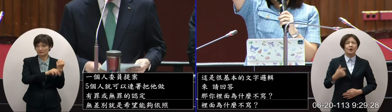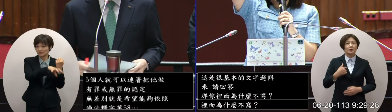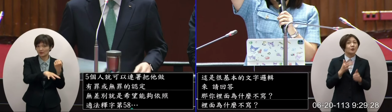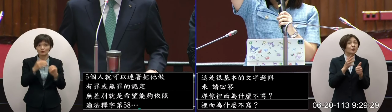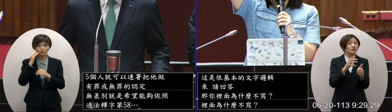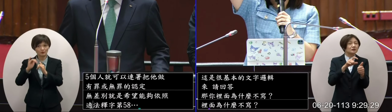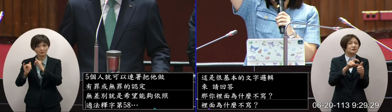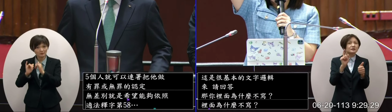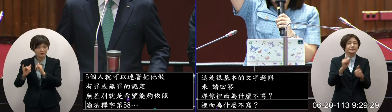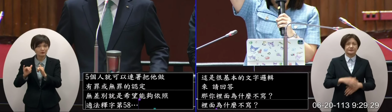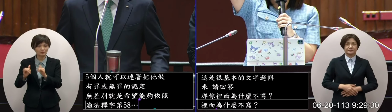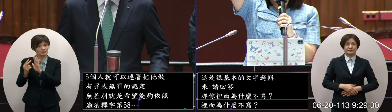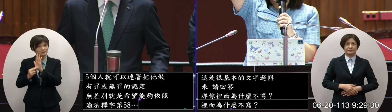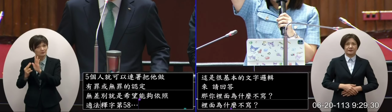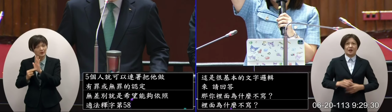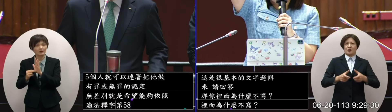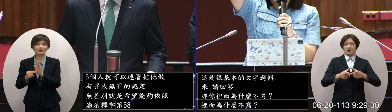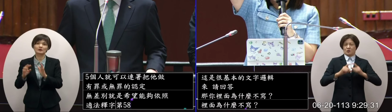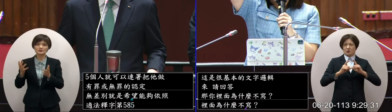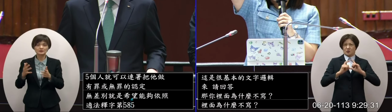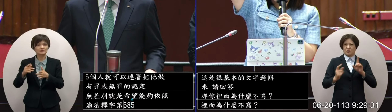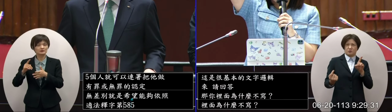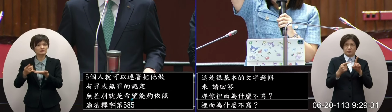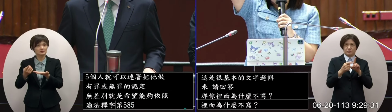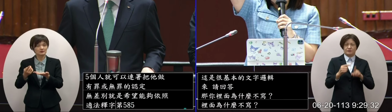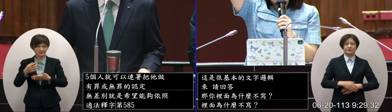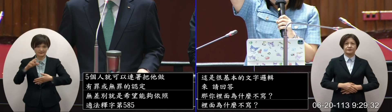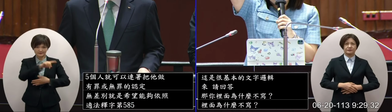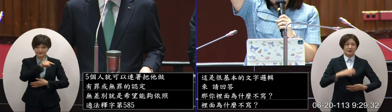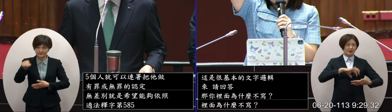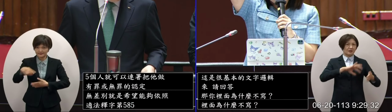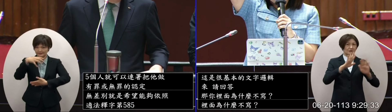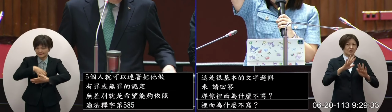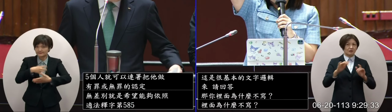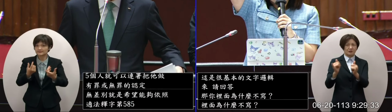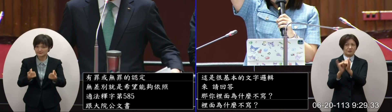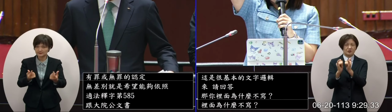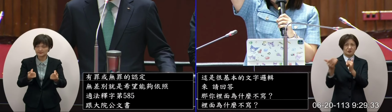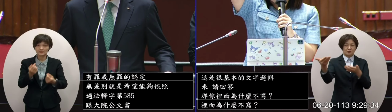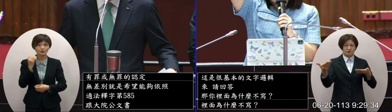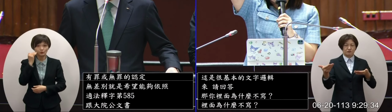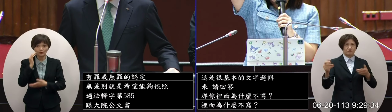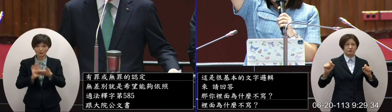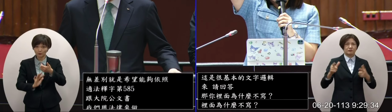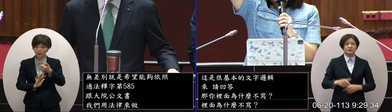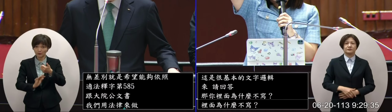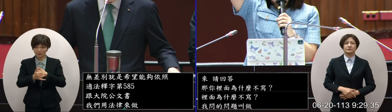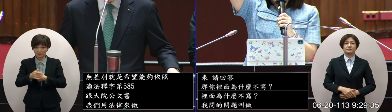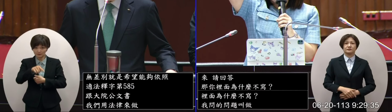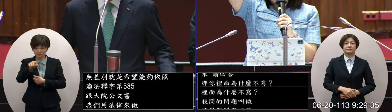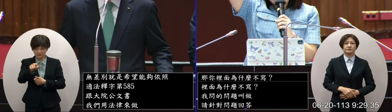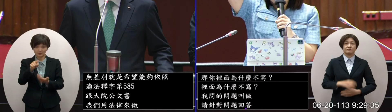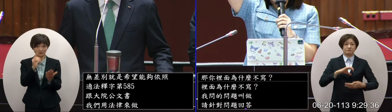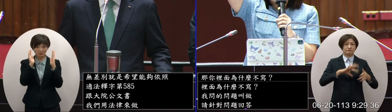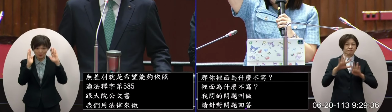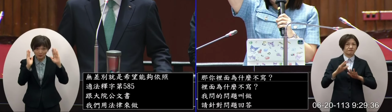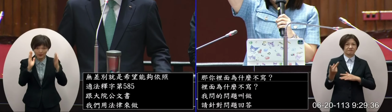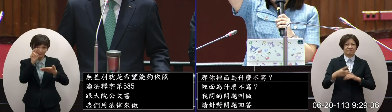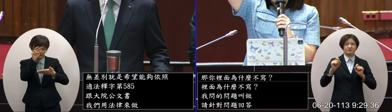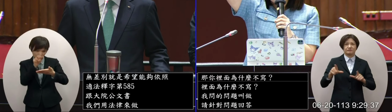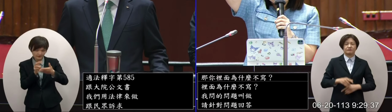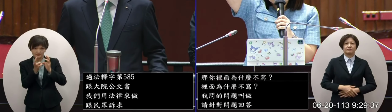的方式。 我问的问题叫做，请针对 内容是一样的， 内容没有一样。 只要委员能够深入的去看内容是一样的， 内容没